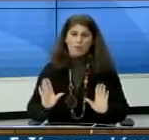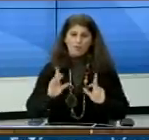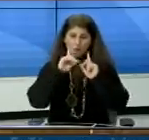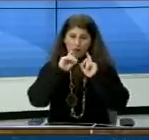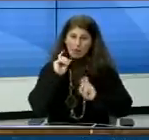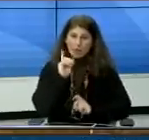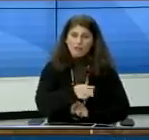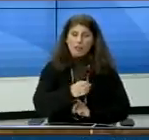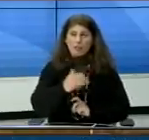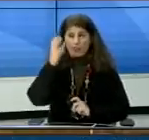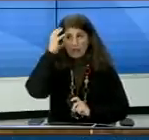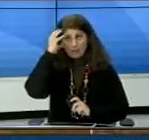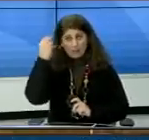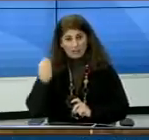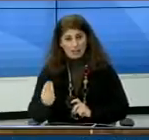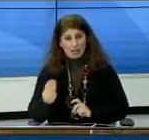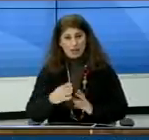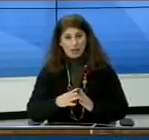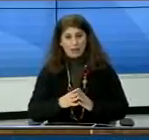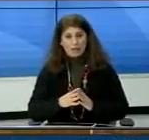επιβάλλοντας, αν θυμάστε καλά,